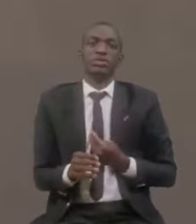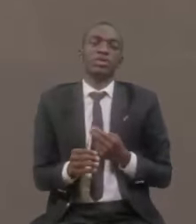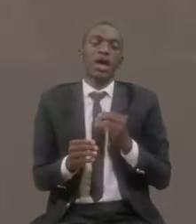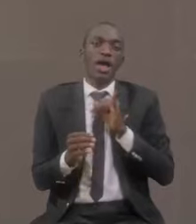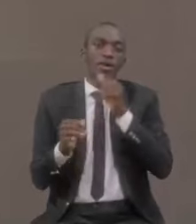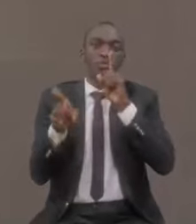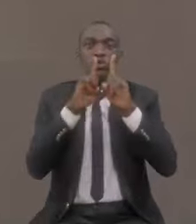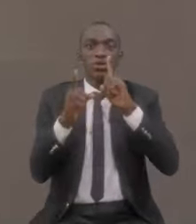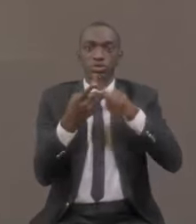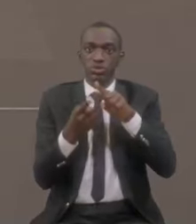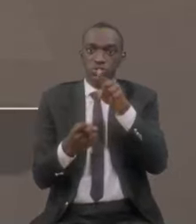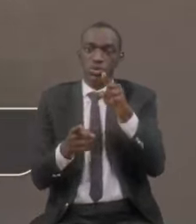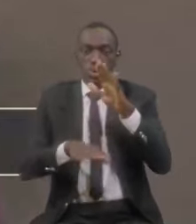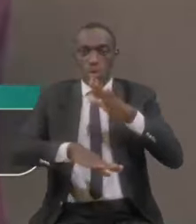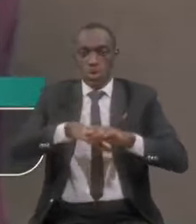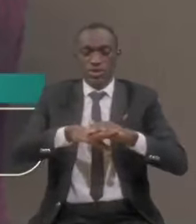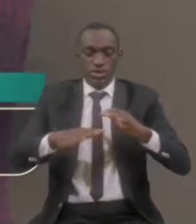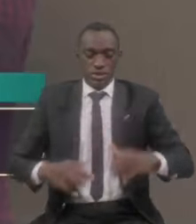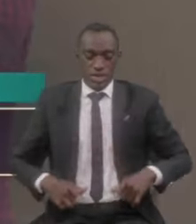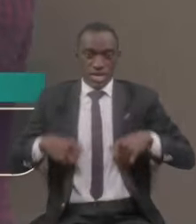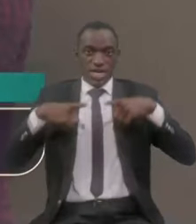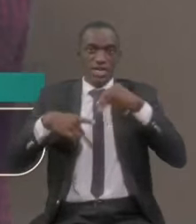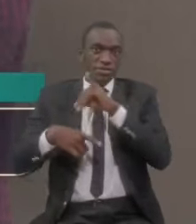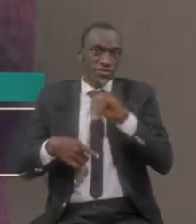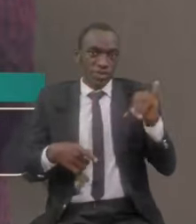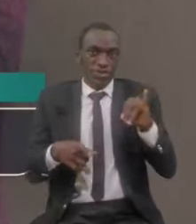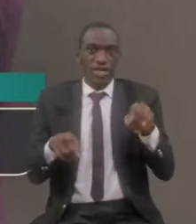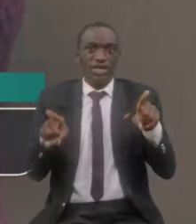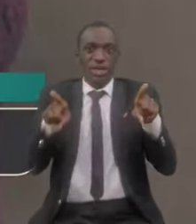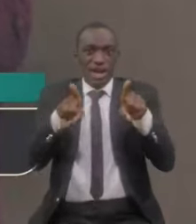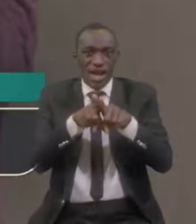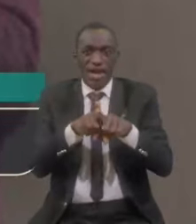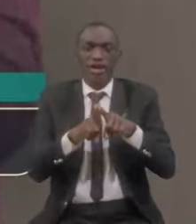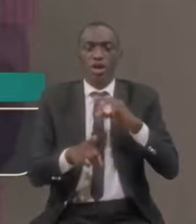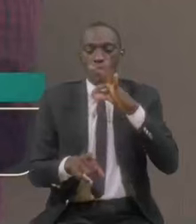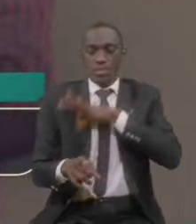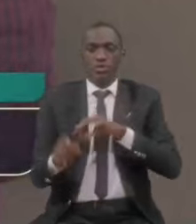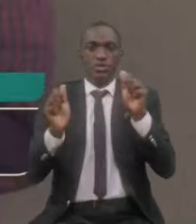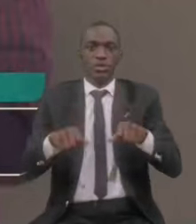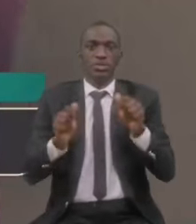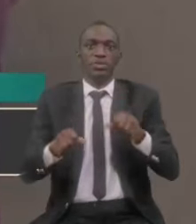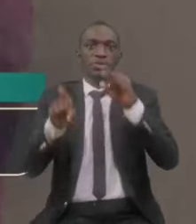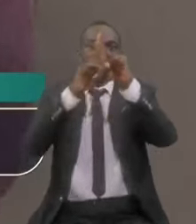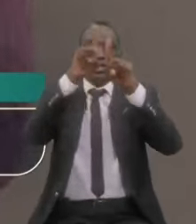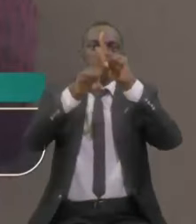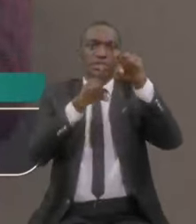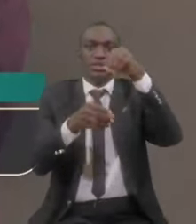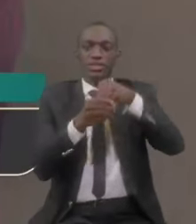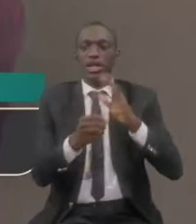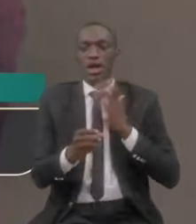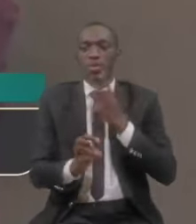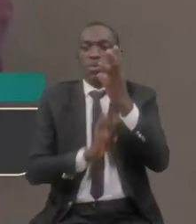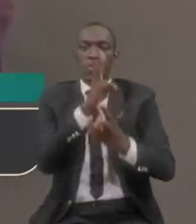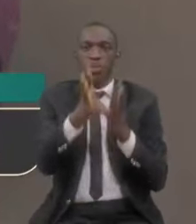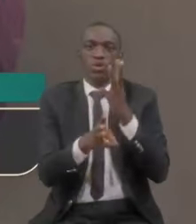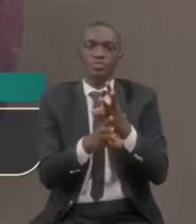du message intitulé « Vivre comme des étoiles profitables dans notre monde ». Il y